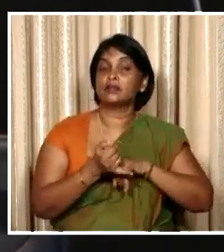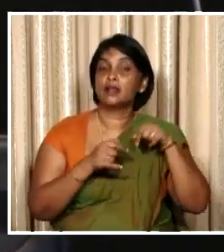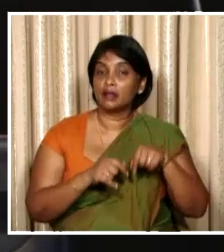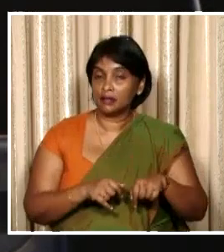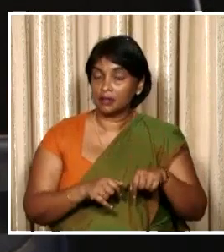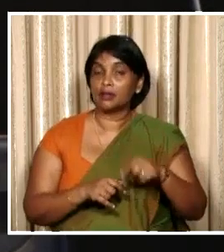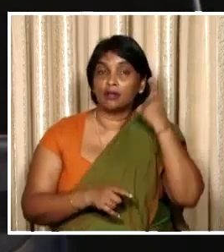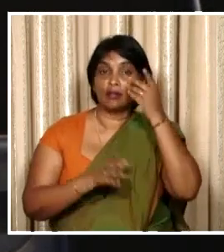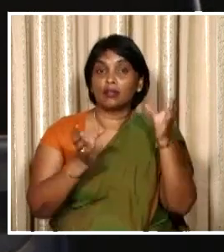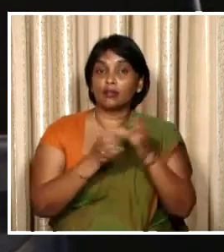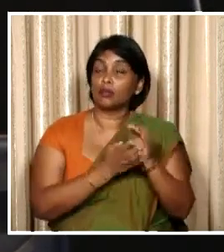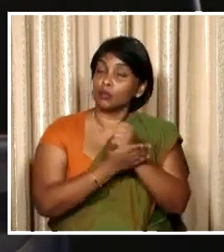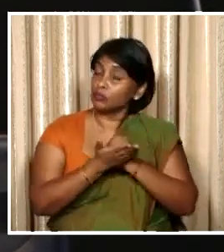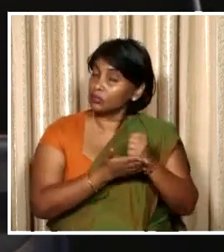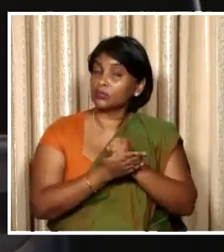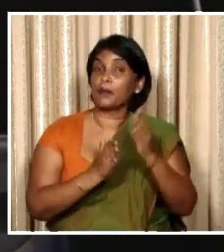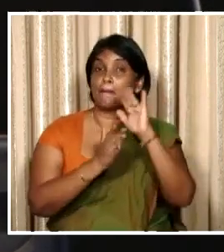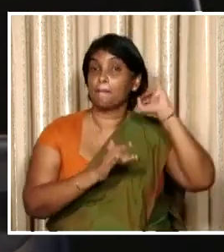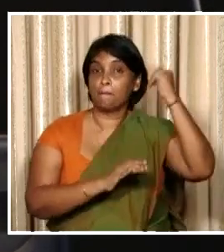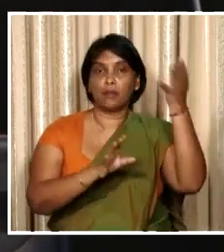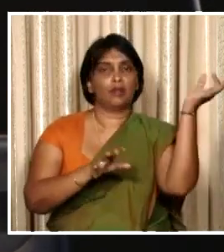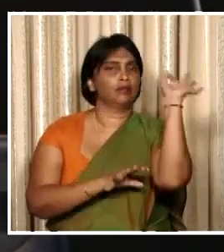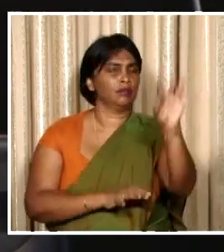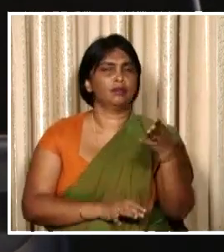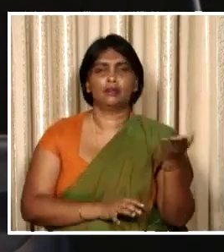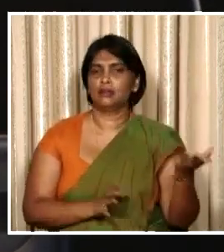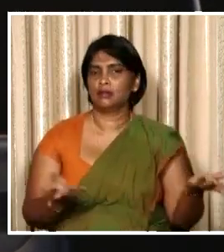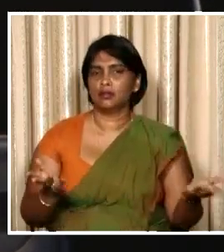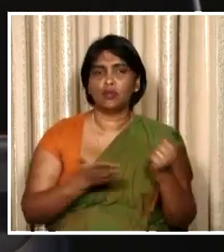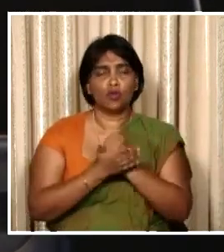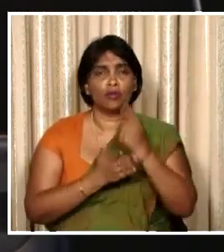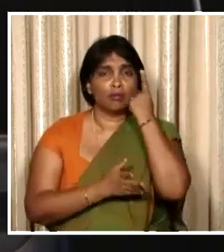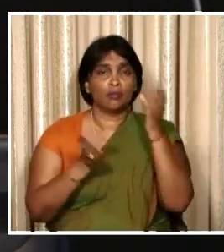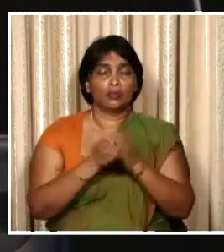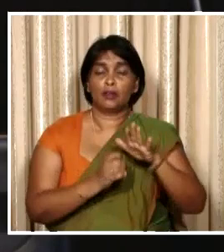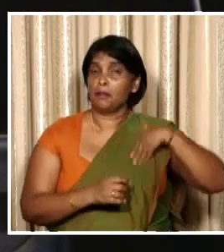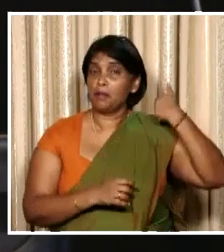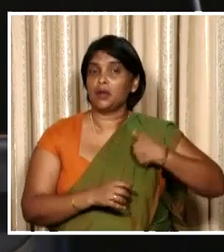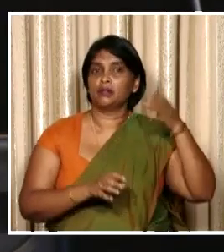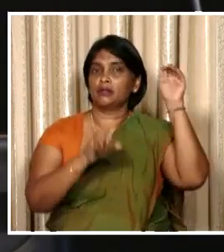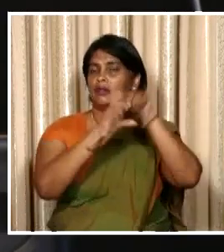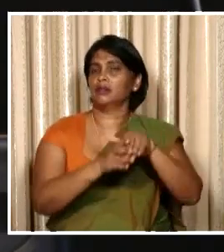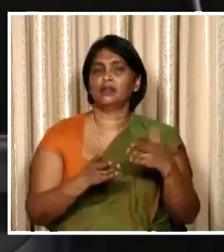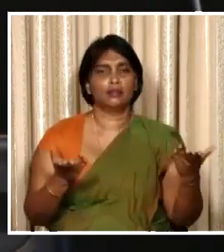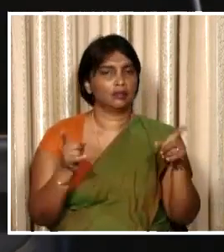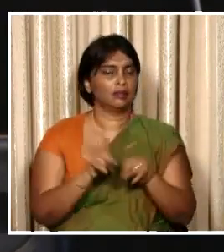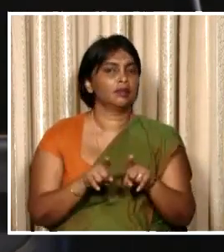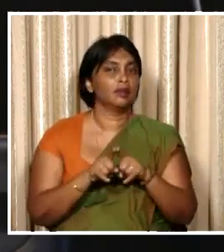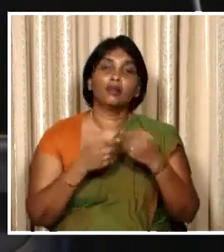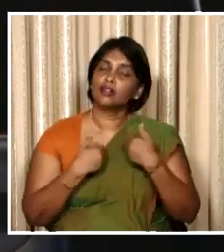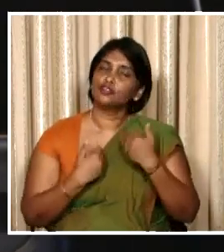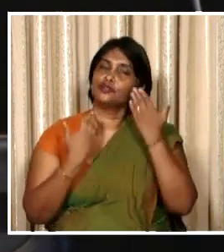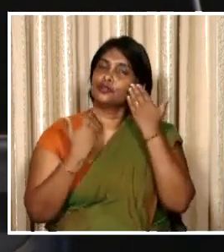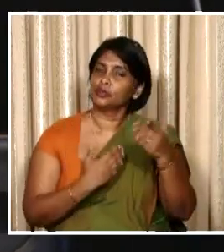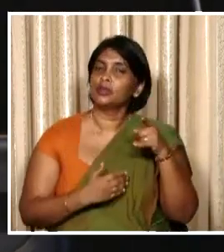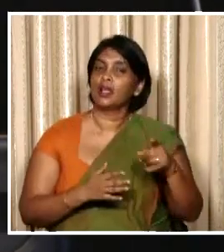අද බුද්ධ්‍යංශ සියලුම බුද්ධ්‍යංශවල ප්‍රධානියා බවට පත් කරලා තියෙනවා. සියලුම බුද්ධ්‍යංශවල ප්‍රධානියා බවට පත් කරලා තියෙනවා. ඒ නිසා අපිට